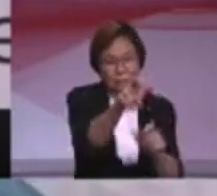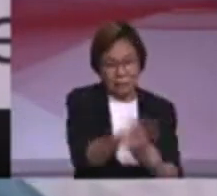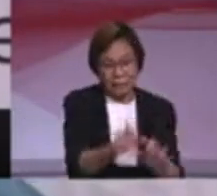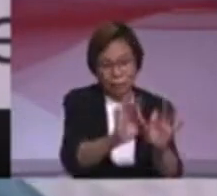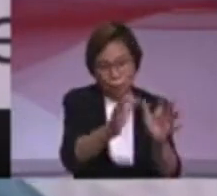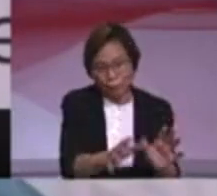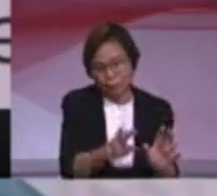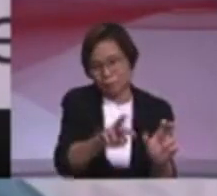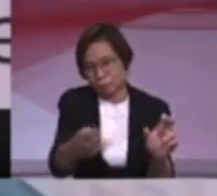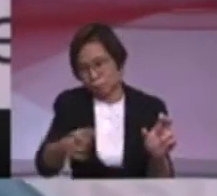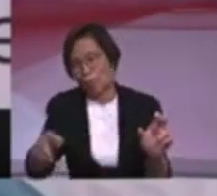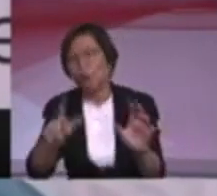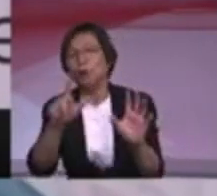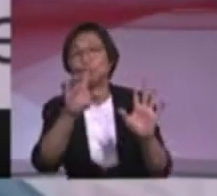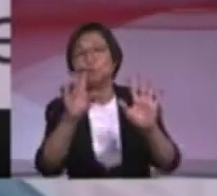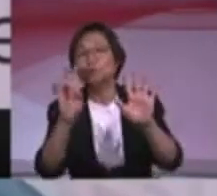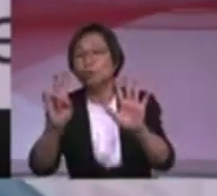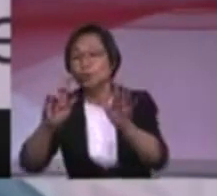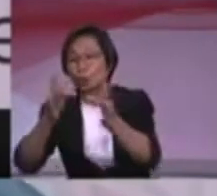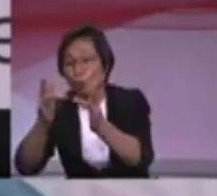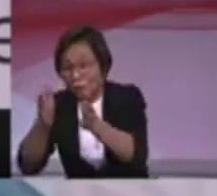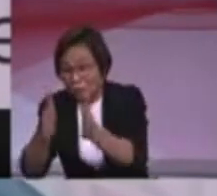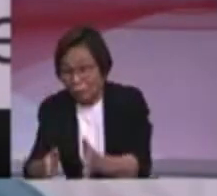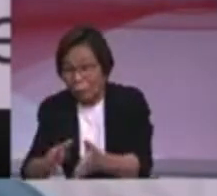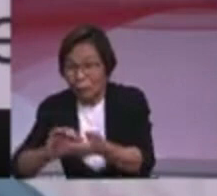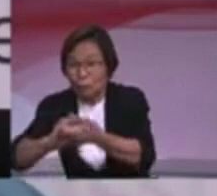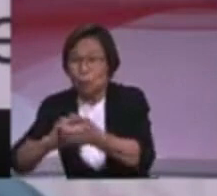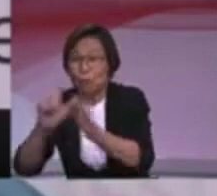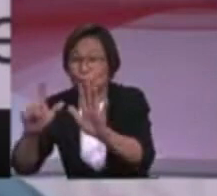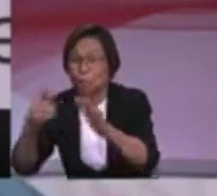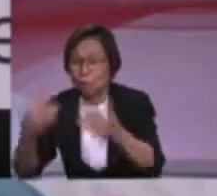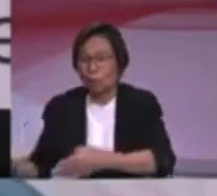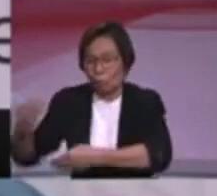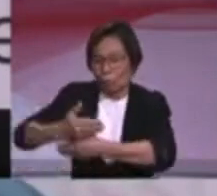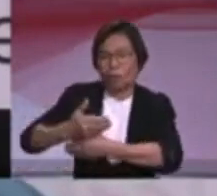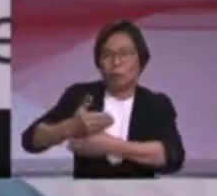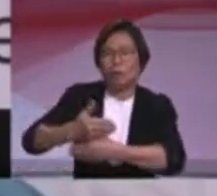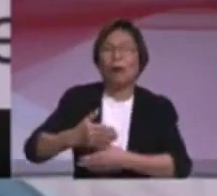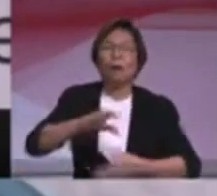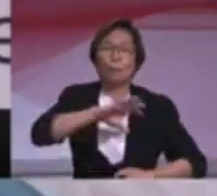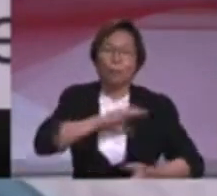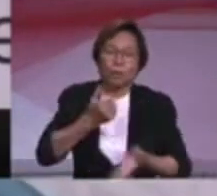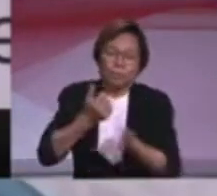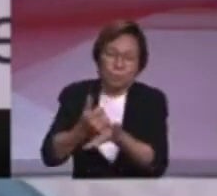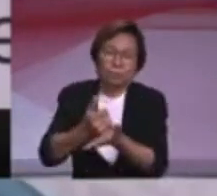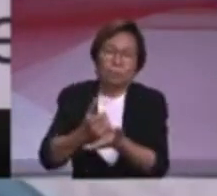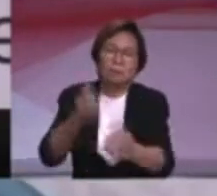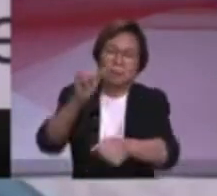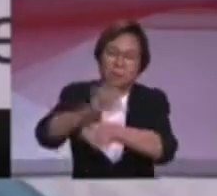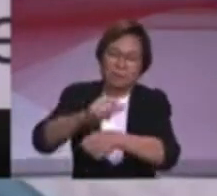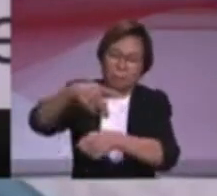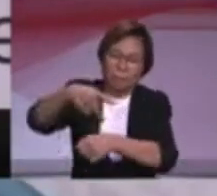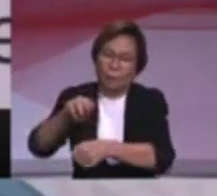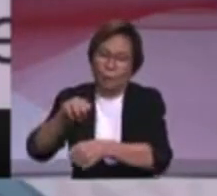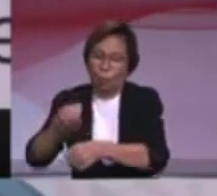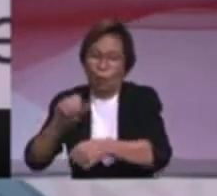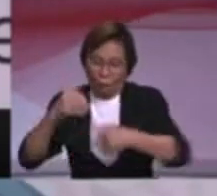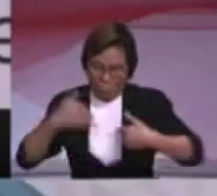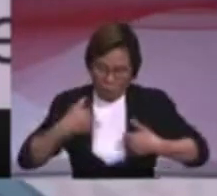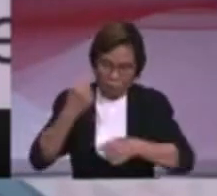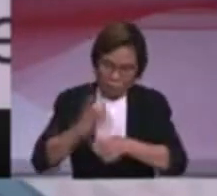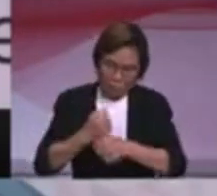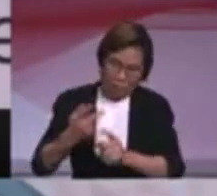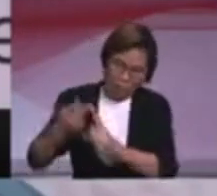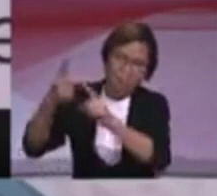telah dikuarantinkan. Dan yang untuk polis bantuan yang berkhidmat di PMO ada tugasan khas